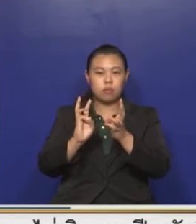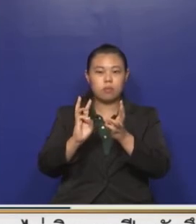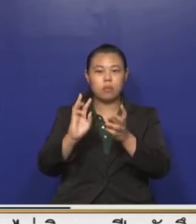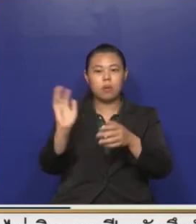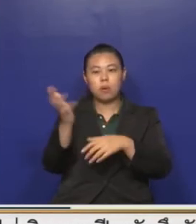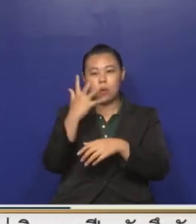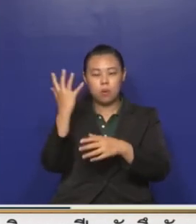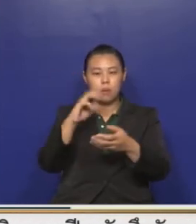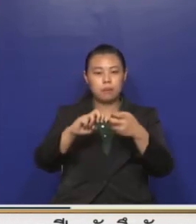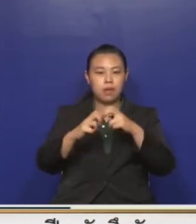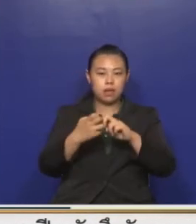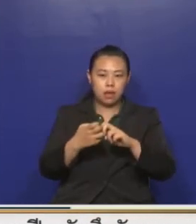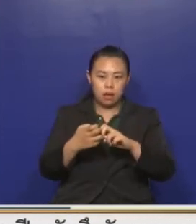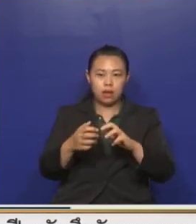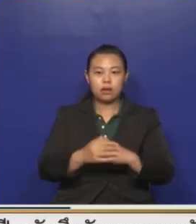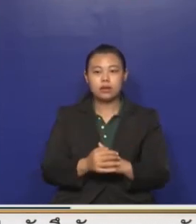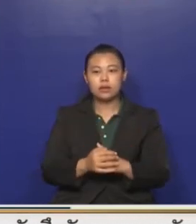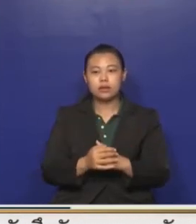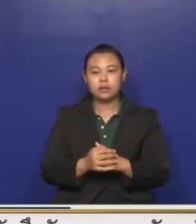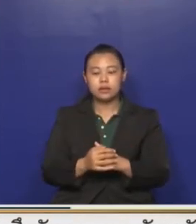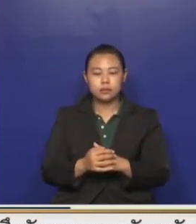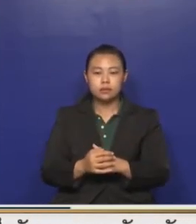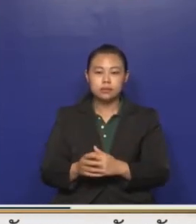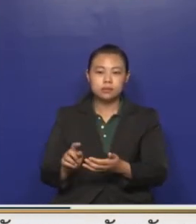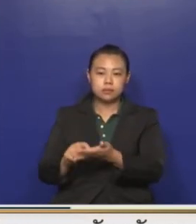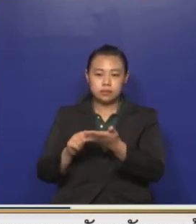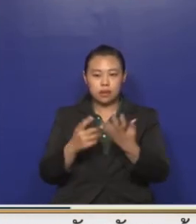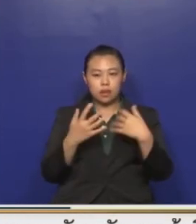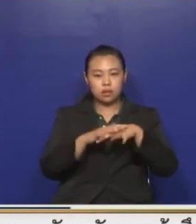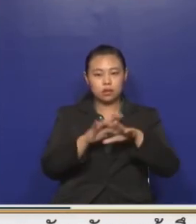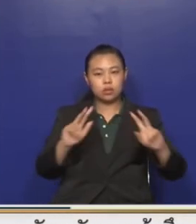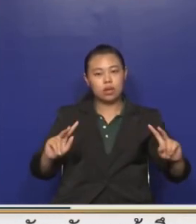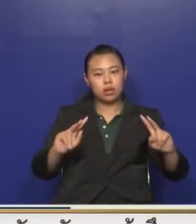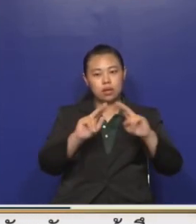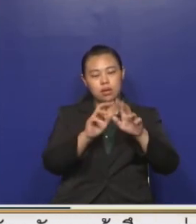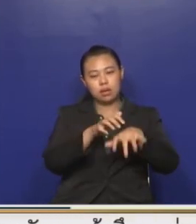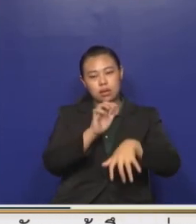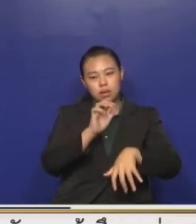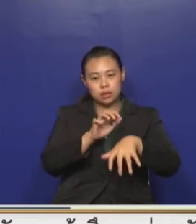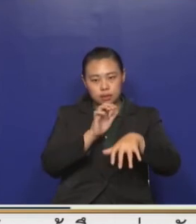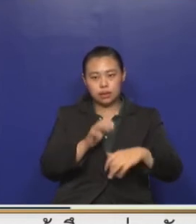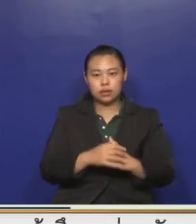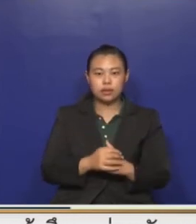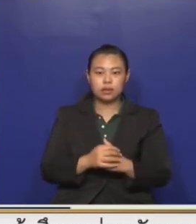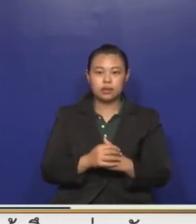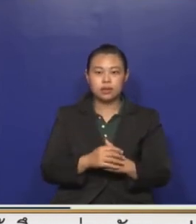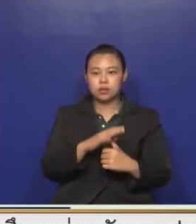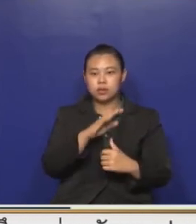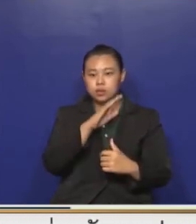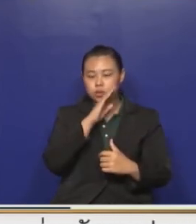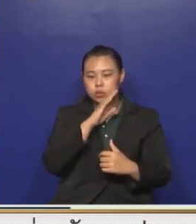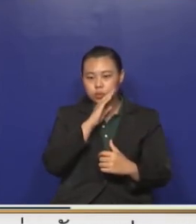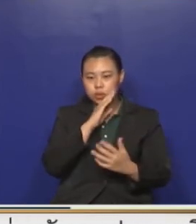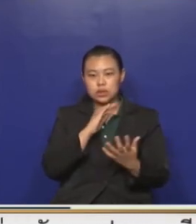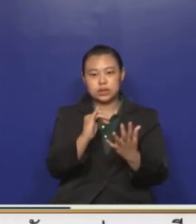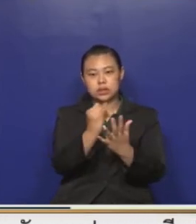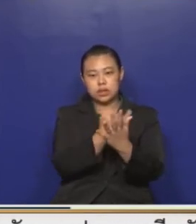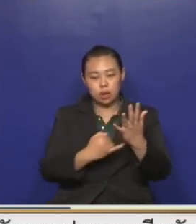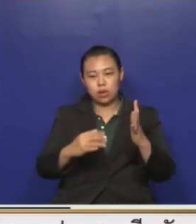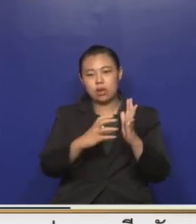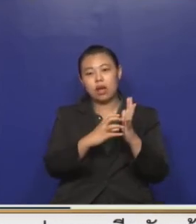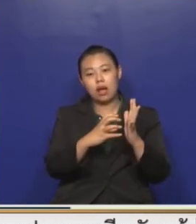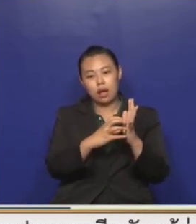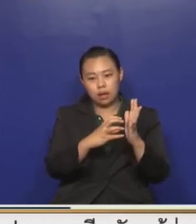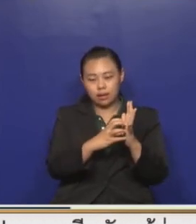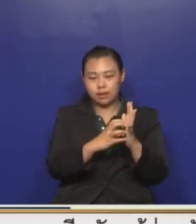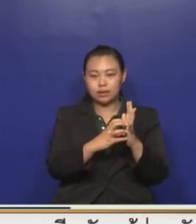ทุกวัน ท่บิษảnแล้วก็ประสารงานกับกระสวอไทยอย่ใล้ชิดถ้หากวามจด Hot Spot เพิ่มขึ้ทจวัใดเช้าวันนั้